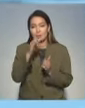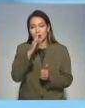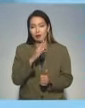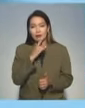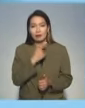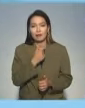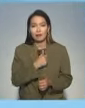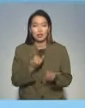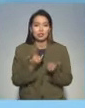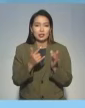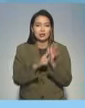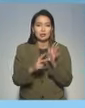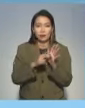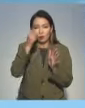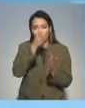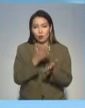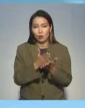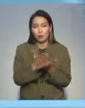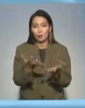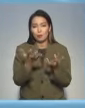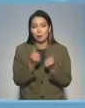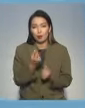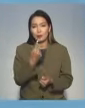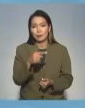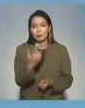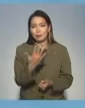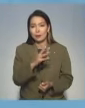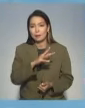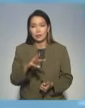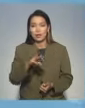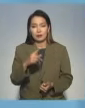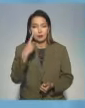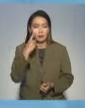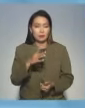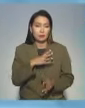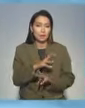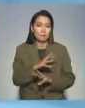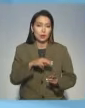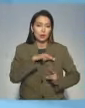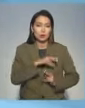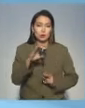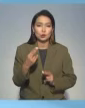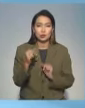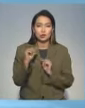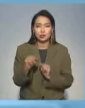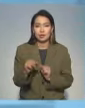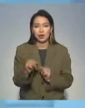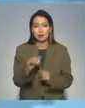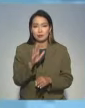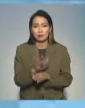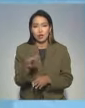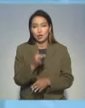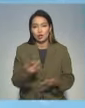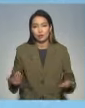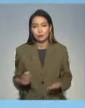честь 78-й годовщины Победы получит не менее 1,5 миллиона тенге, сообщили в Минтруда и соцзащиты. По данным ведомства, в